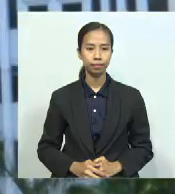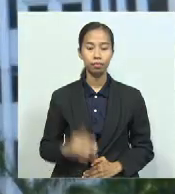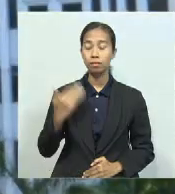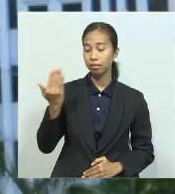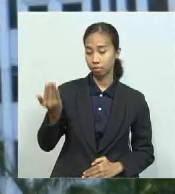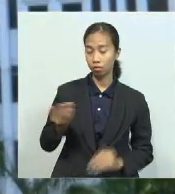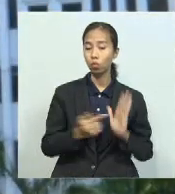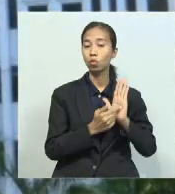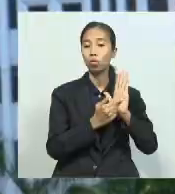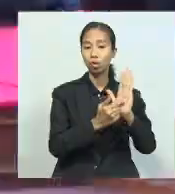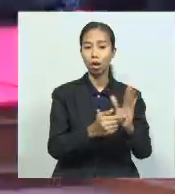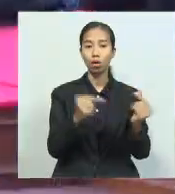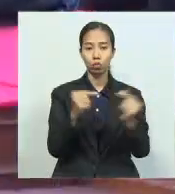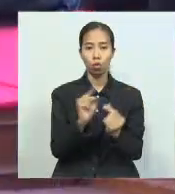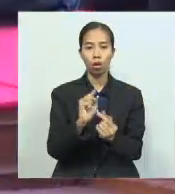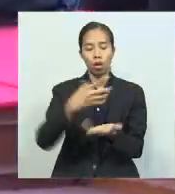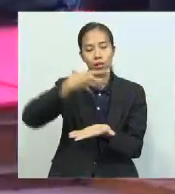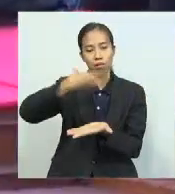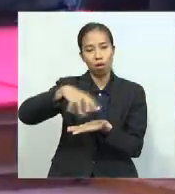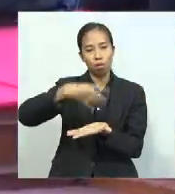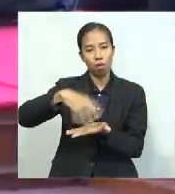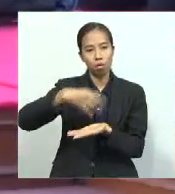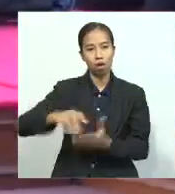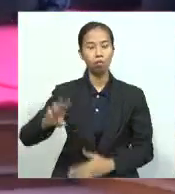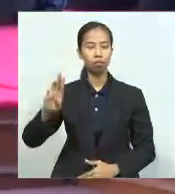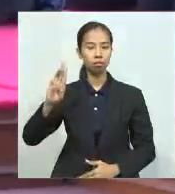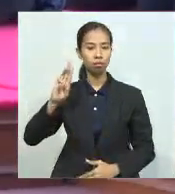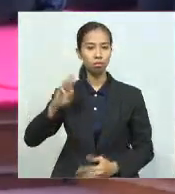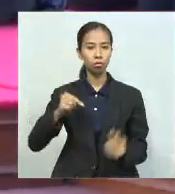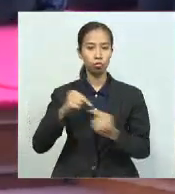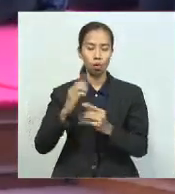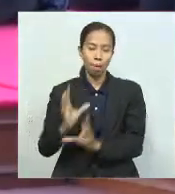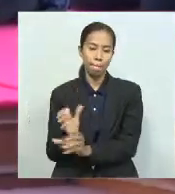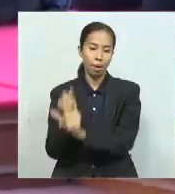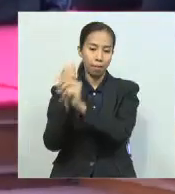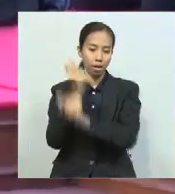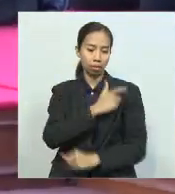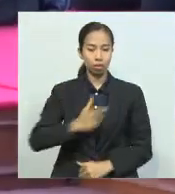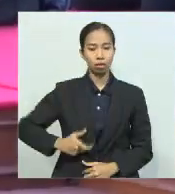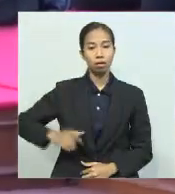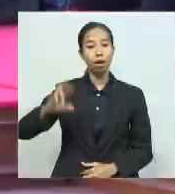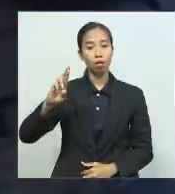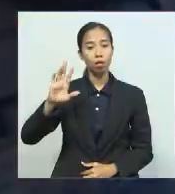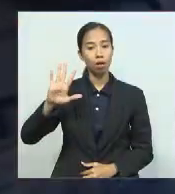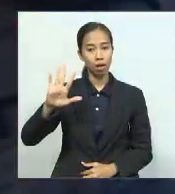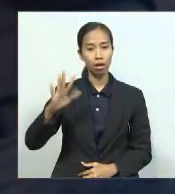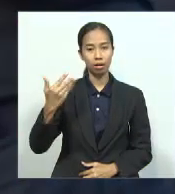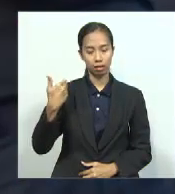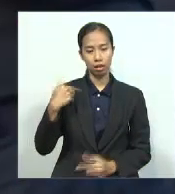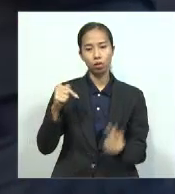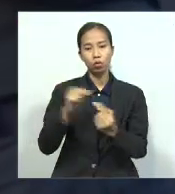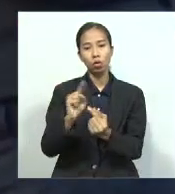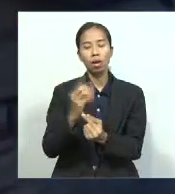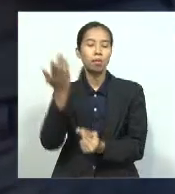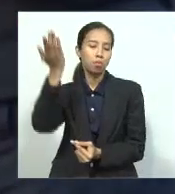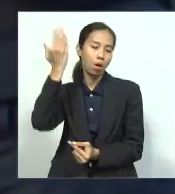็นบางช่วงบางตอนนะคะของการกล่าวปฏิญาณตนเบื้องหน้าพระบรมราชานุสาวรีย์รัชกาลที่5ที่ทรงพระราชทานกำเนิดโรงเรียนน